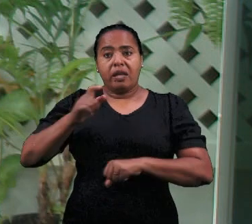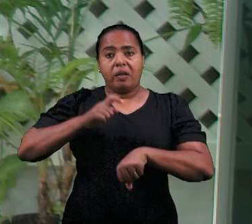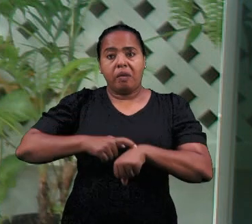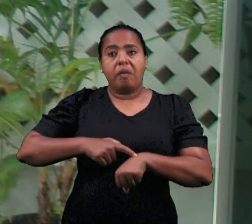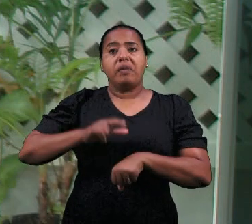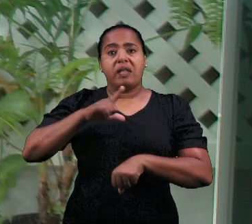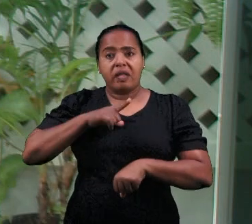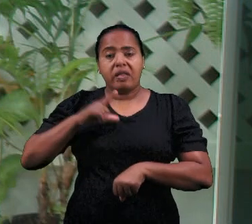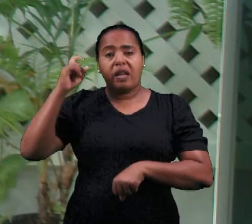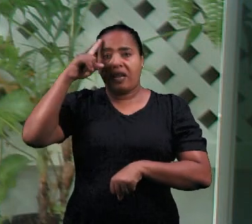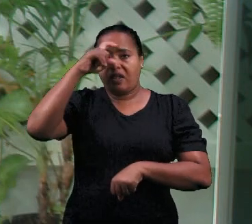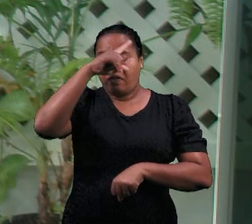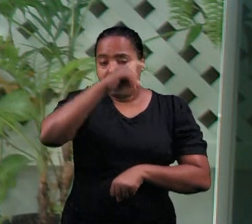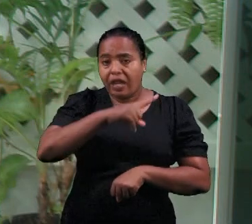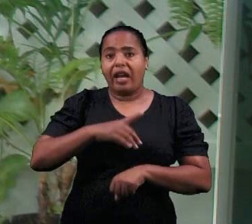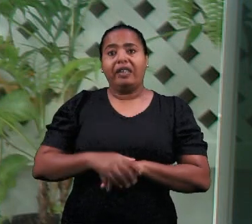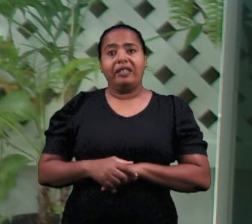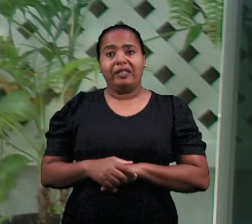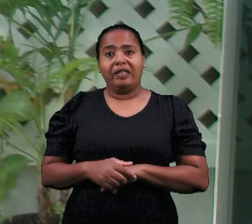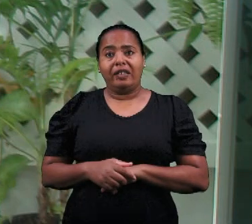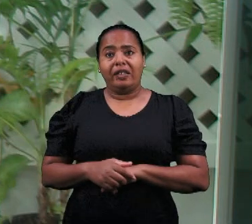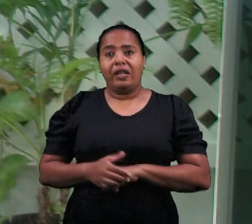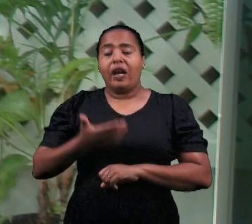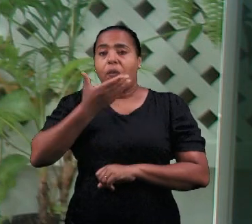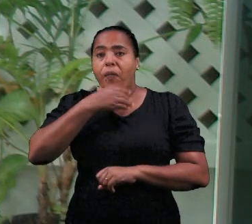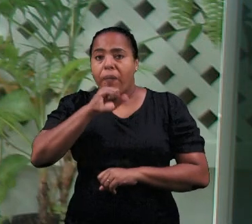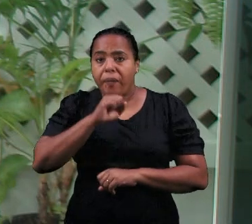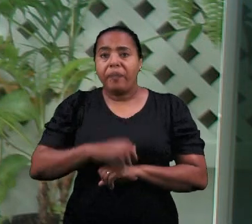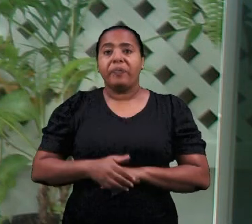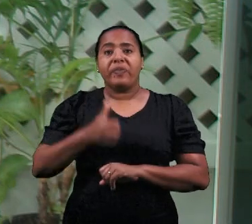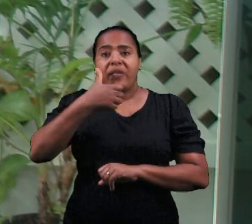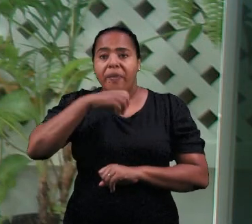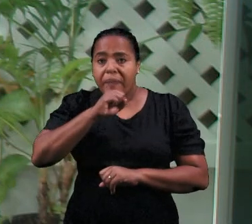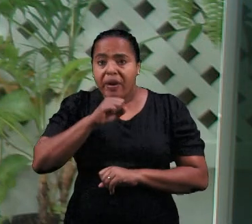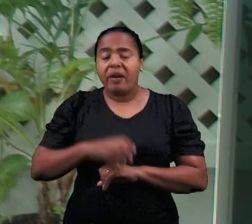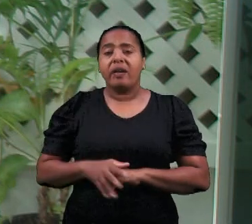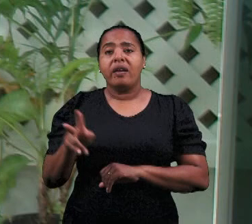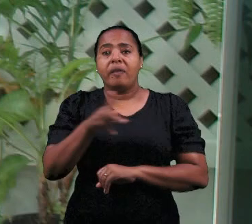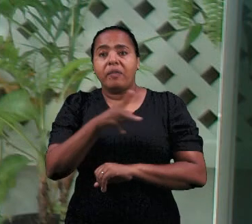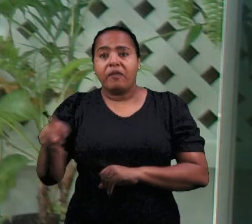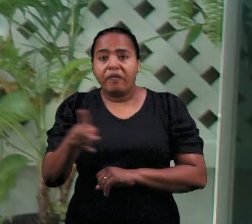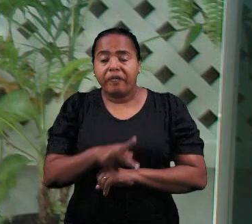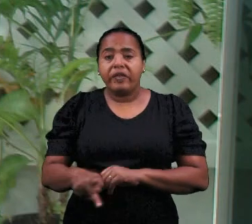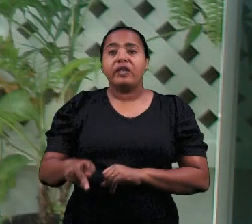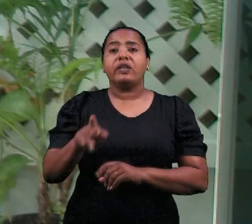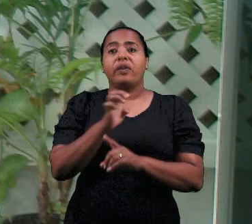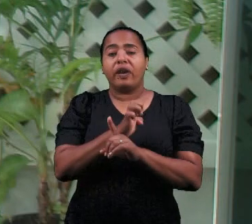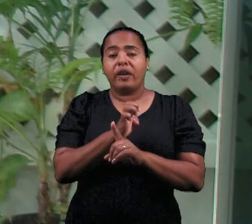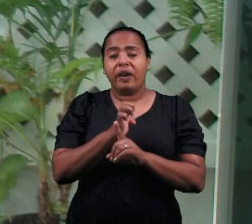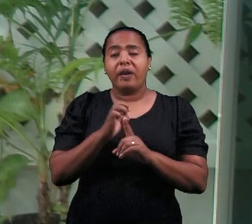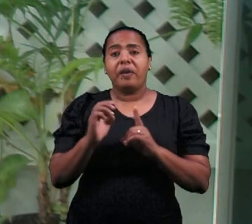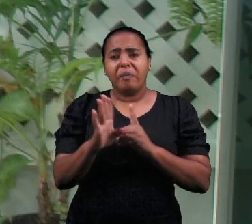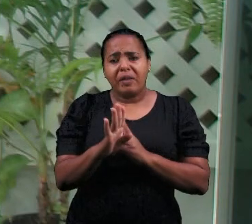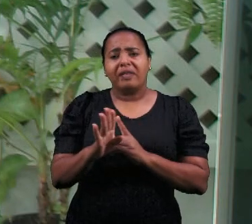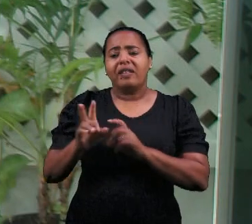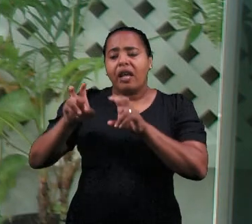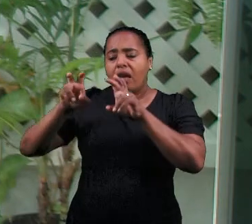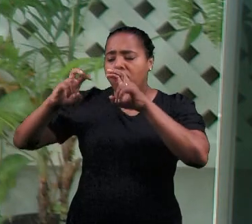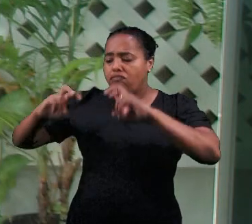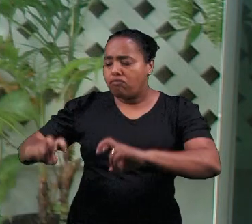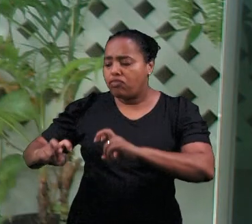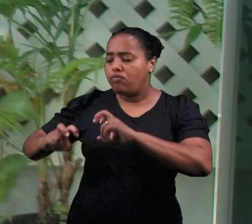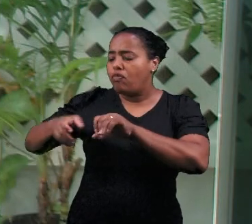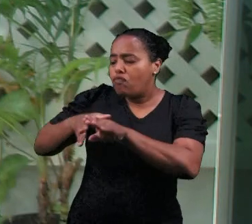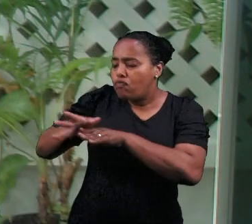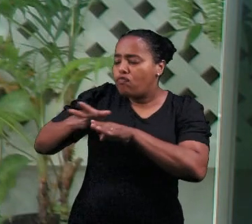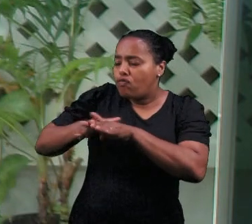vie. C'est un bénéfice pour l'enfant quand il a une difficulté que le père s'assoit avec elle,